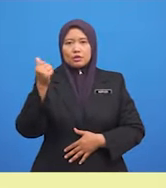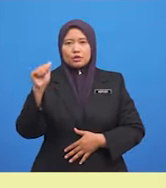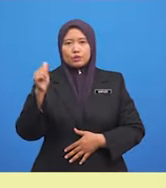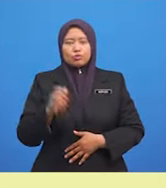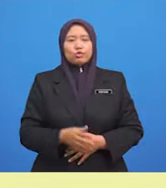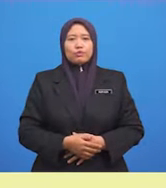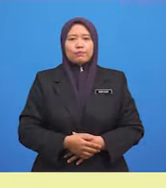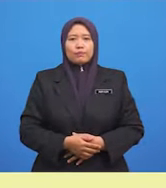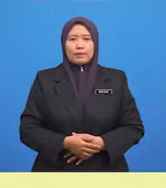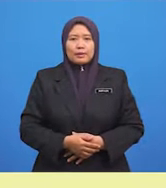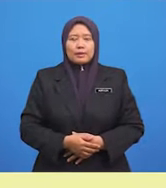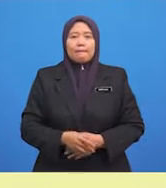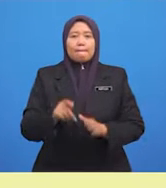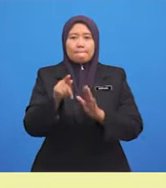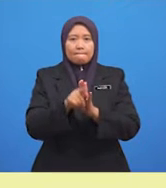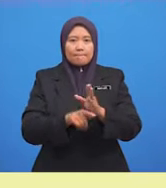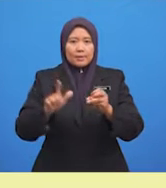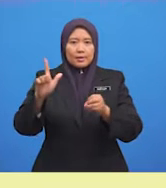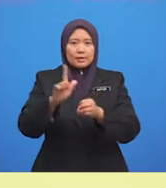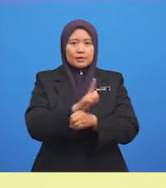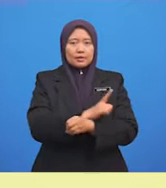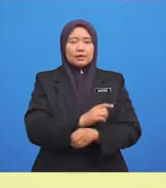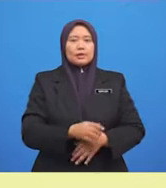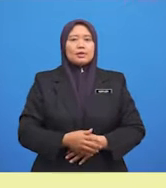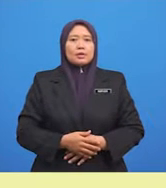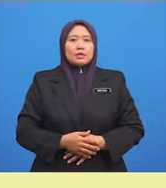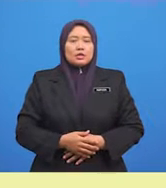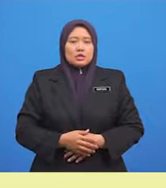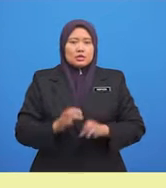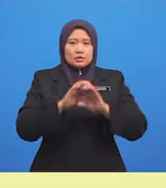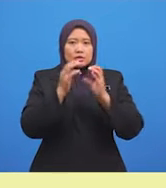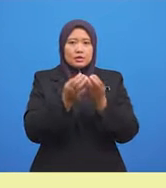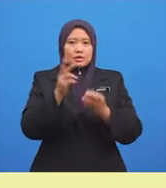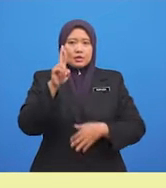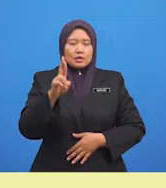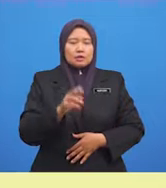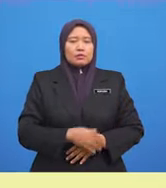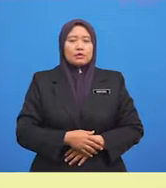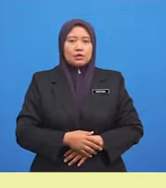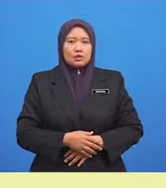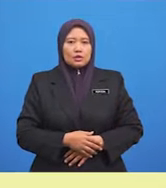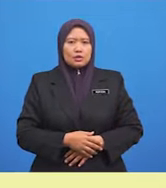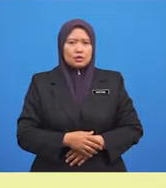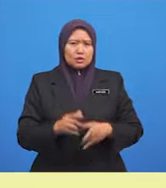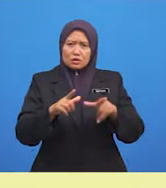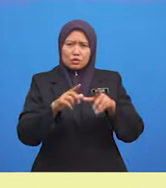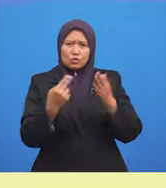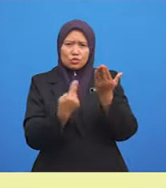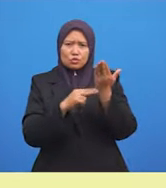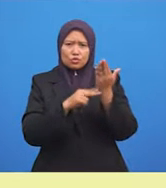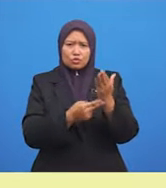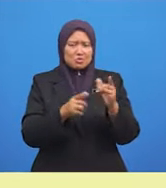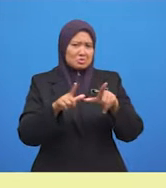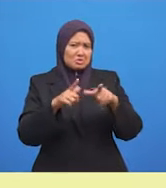10. Pelengkap bagi set R ialah unsur selain set R, iaitu